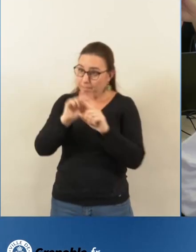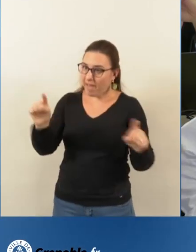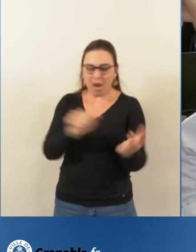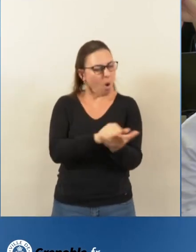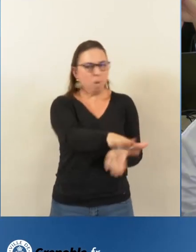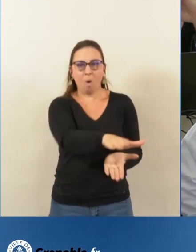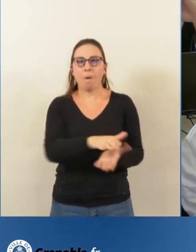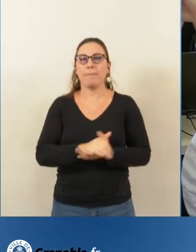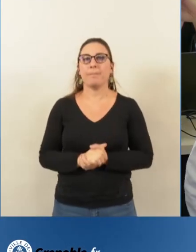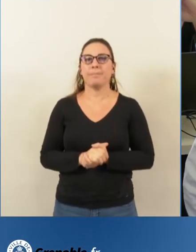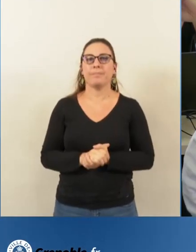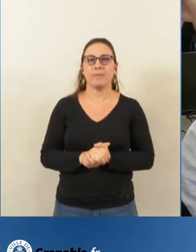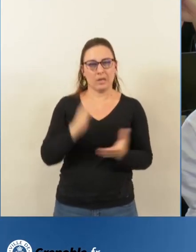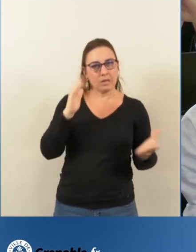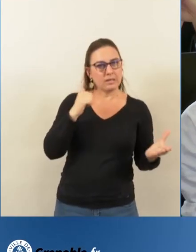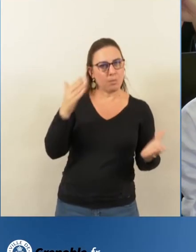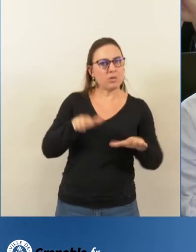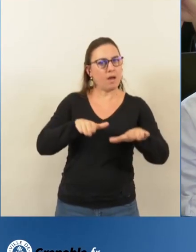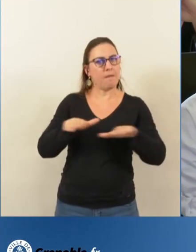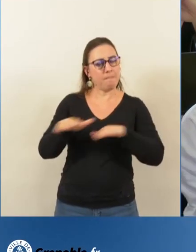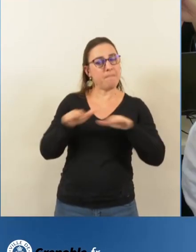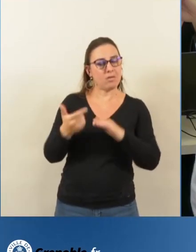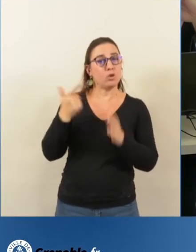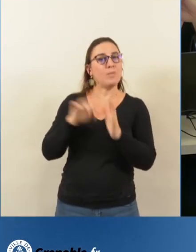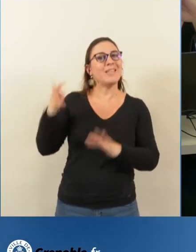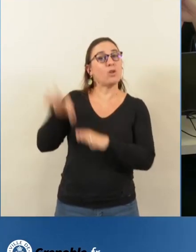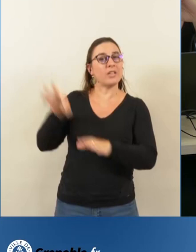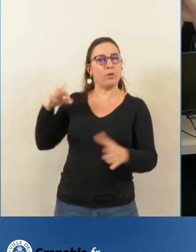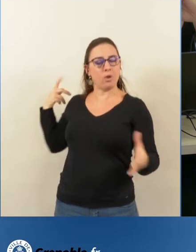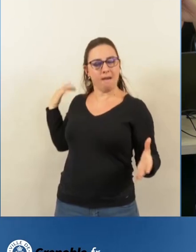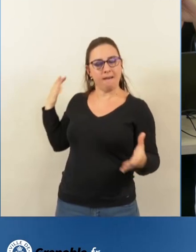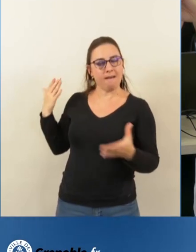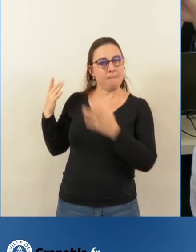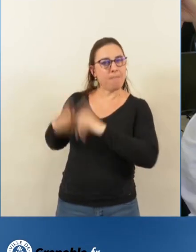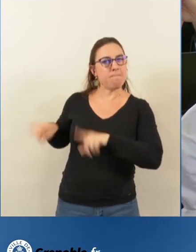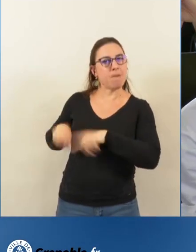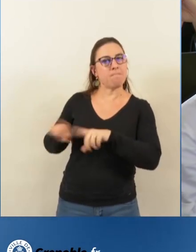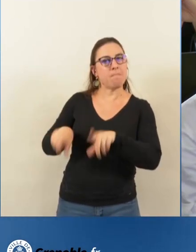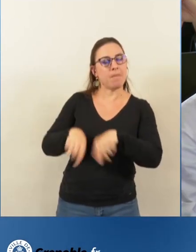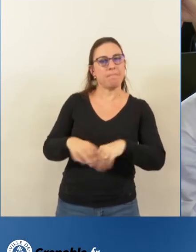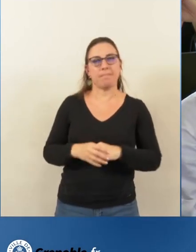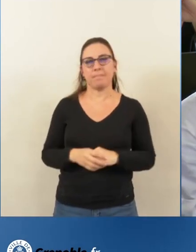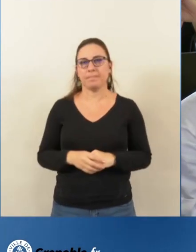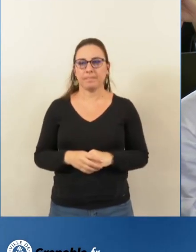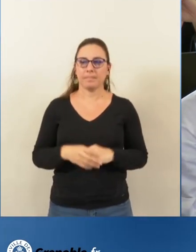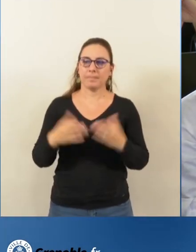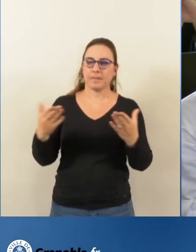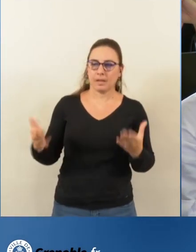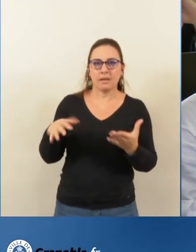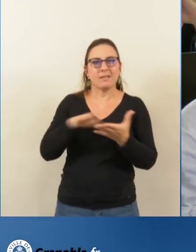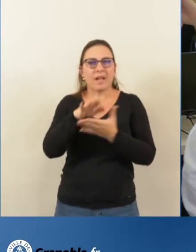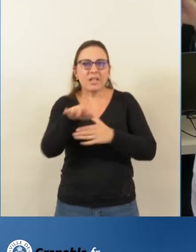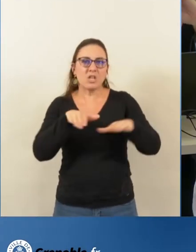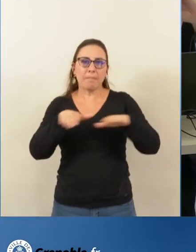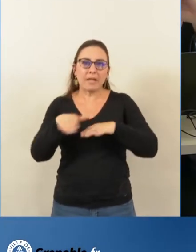vous appliquez cette méthode depuis votre arrivée en 2014 celle qui place tout vous interlocuteurs dans